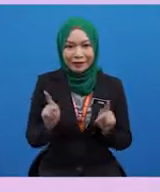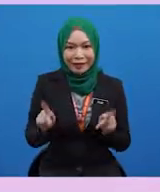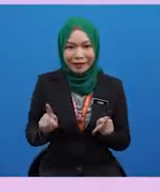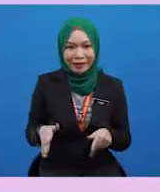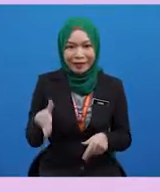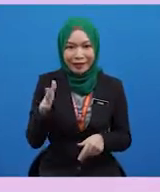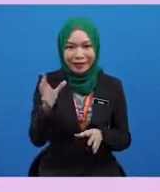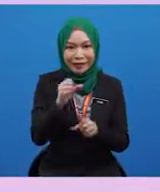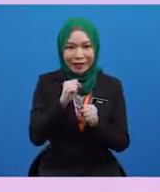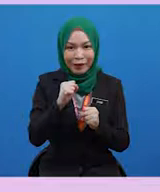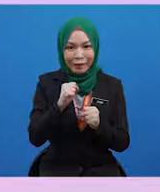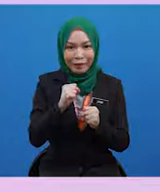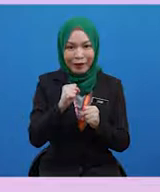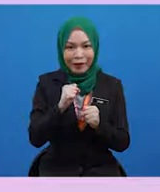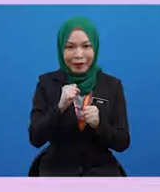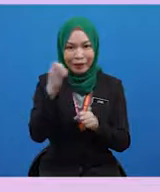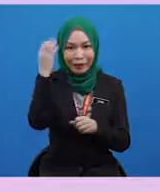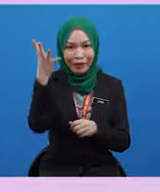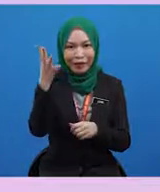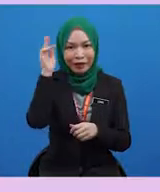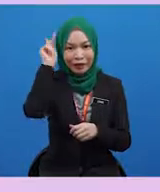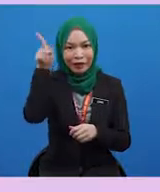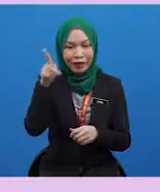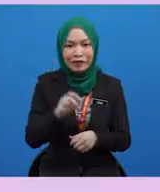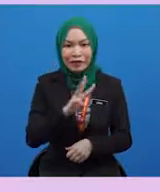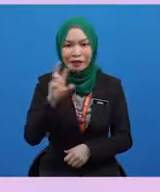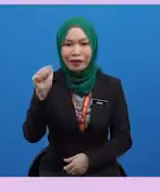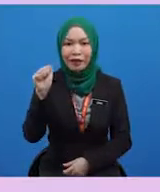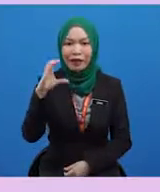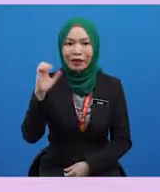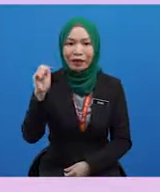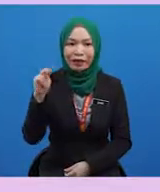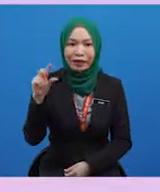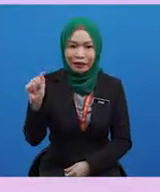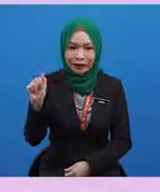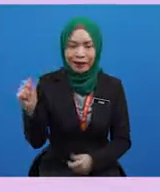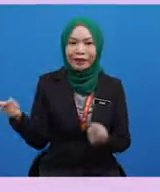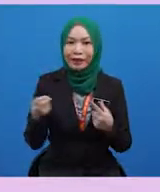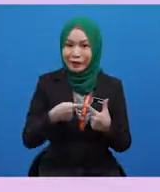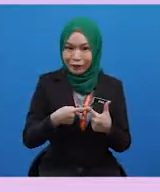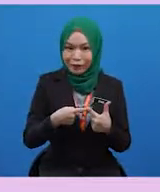pelajar dapat menyatakan konsep wacana. Kedua,